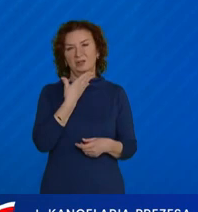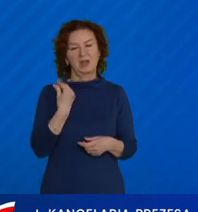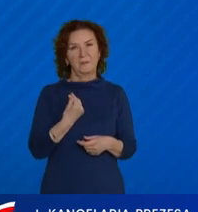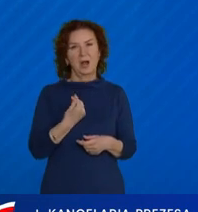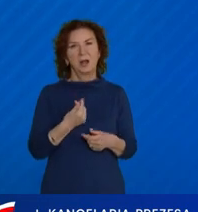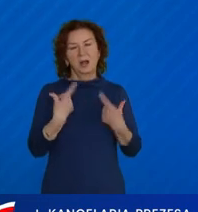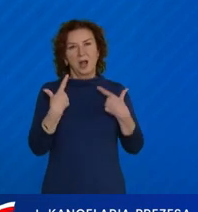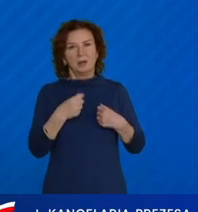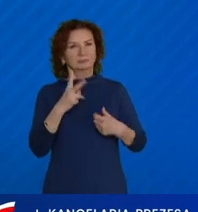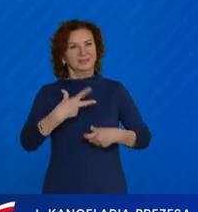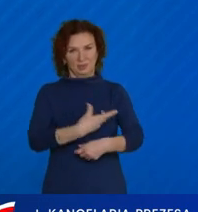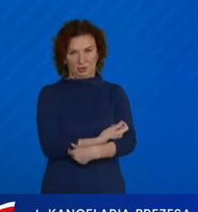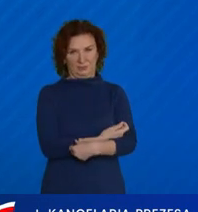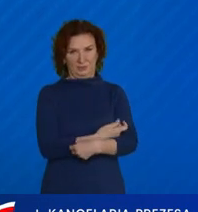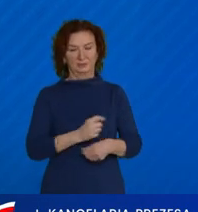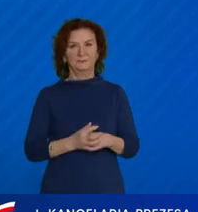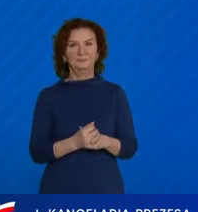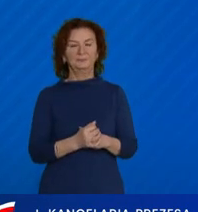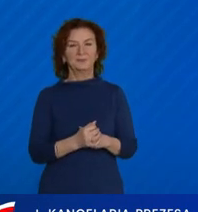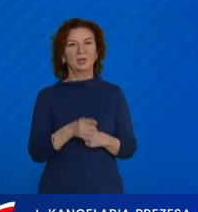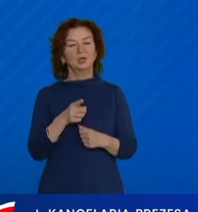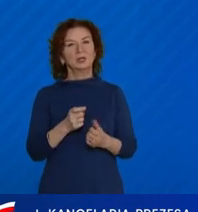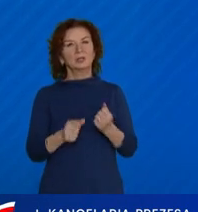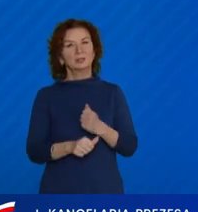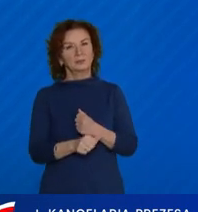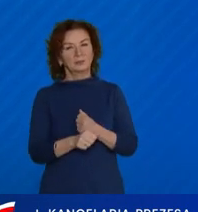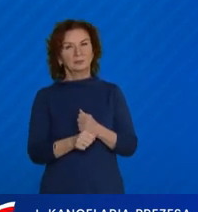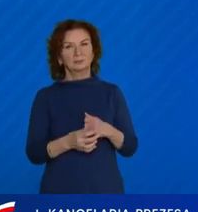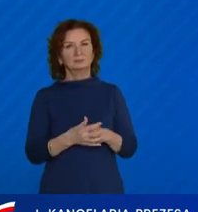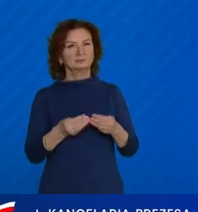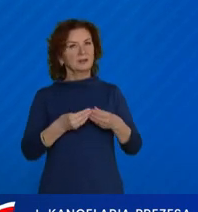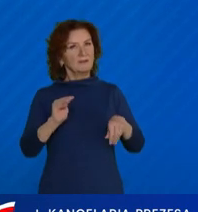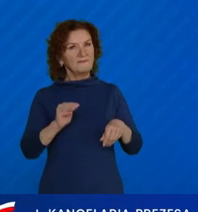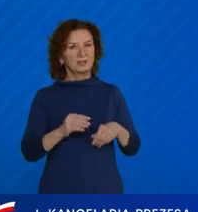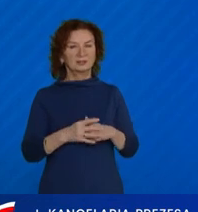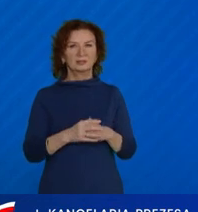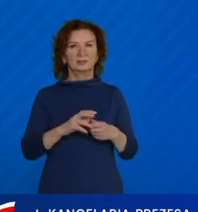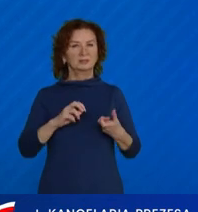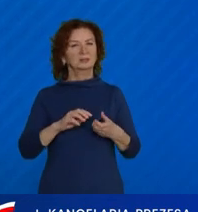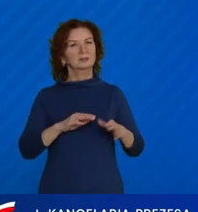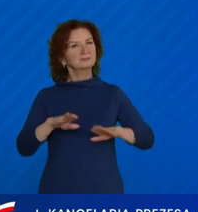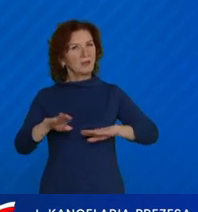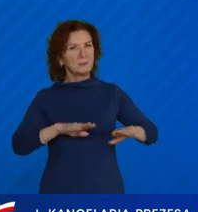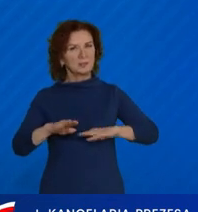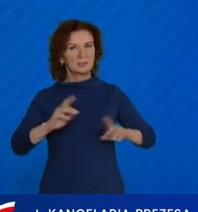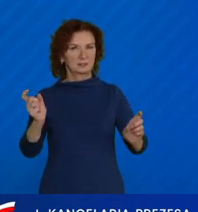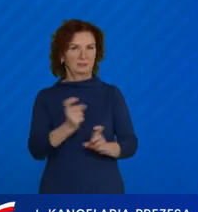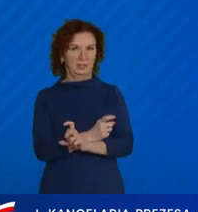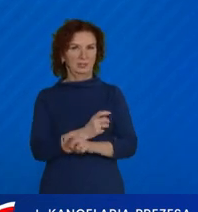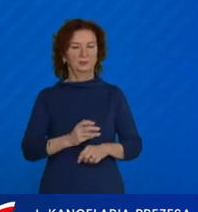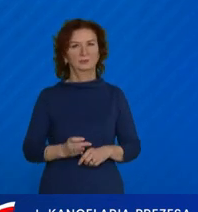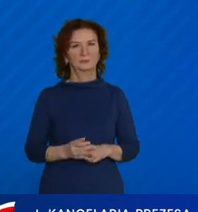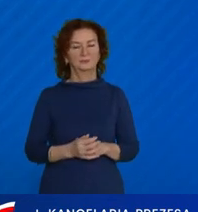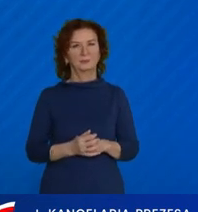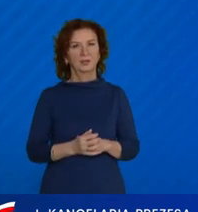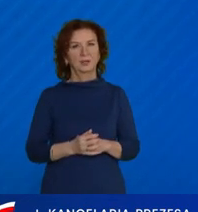i możliwości prowadzenia szczepień. Dotyczy to absolutnej większości miejsc w kraju. W związku z tym